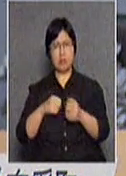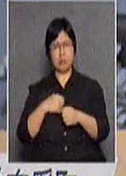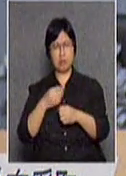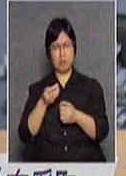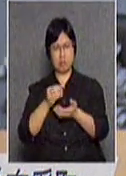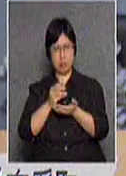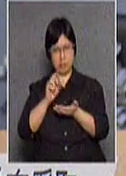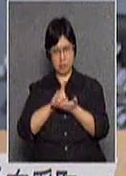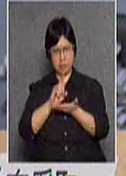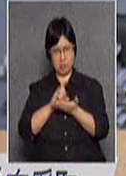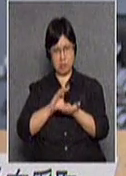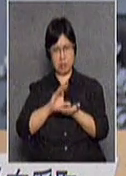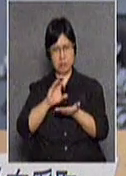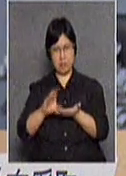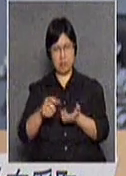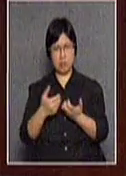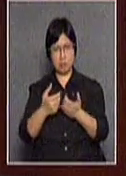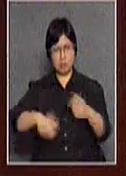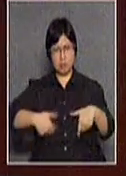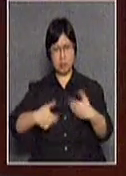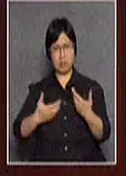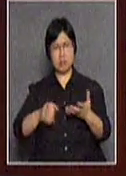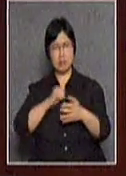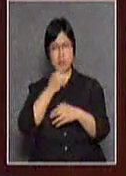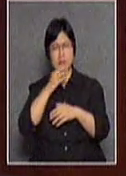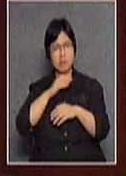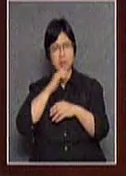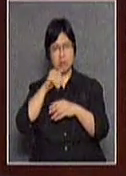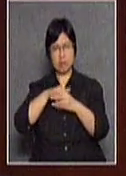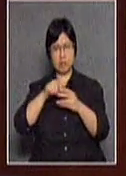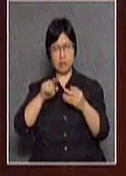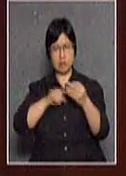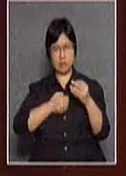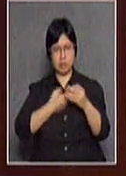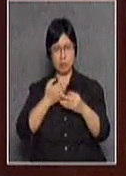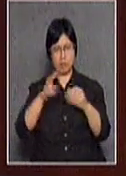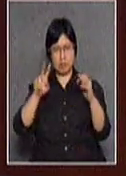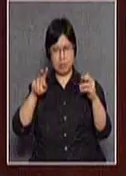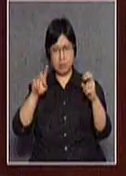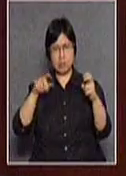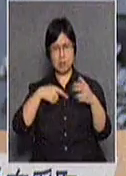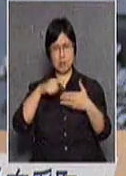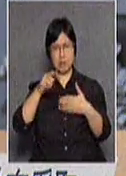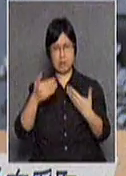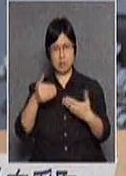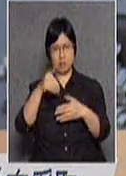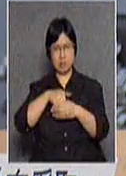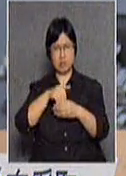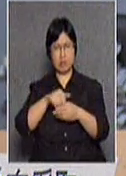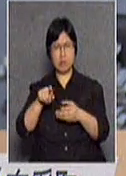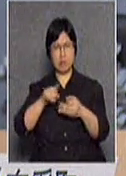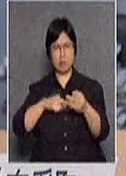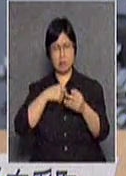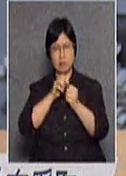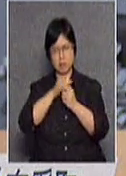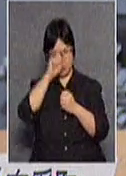年預算開支。 現在我提出的待決議題是梁國雄議員動議的修正案，予以通過，現在付諸表決。梁國雄議員要求記